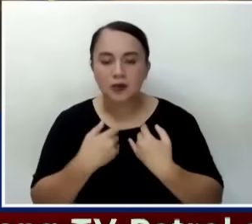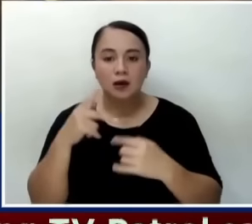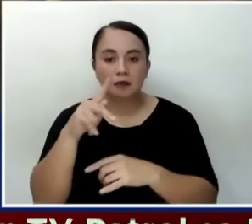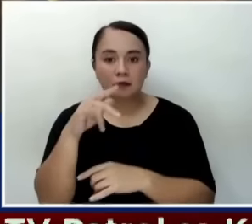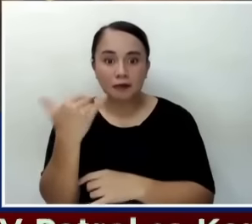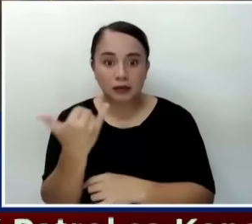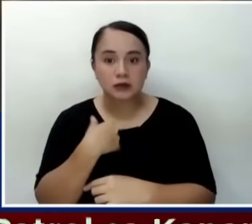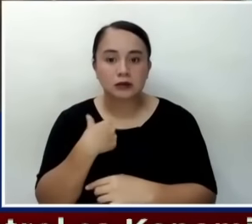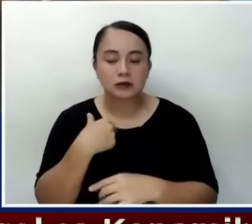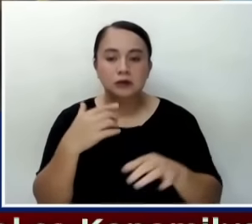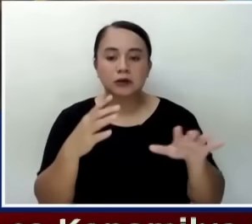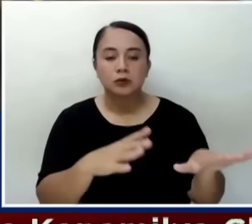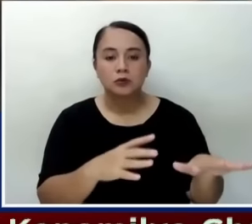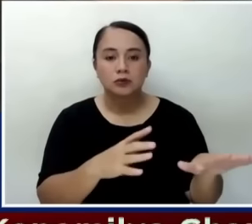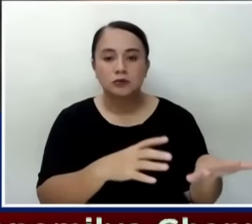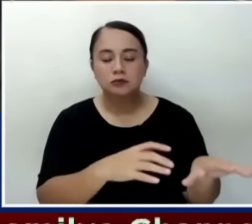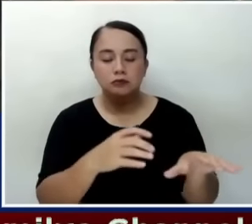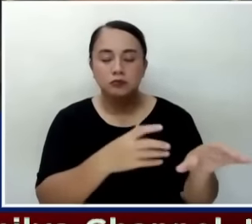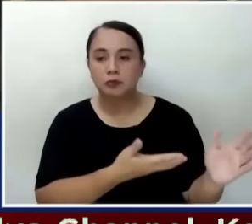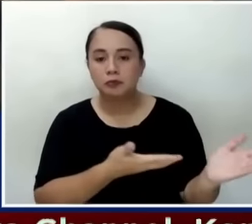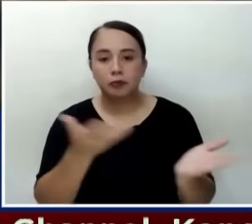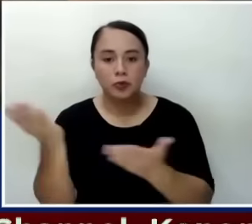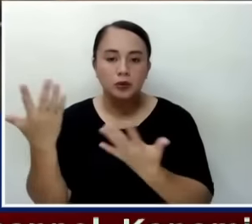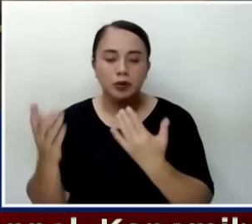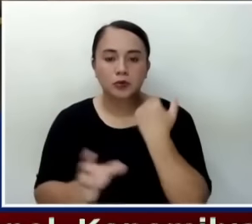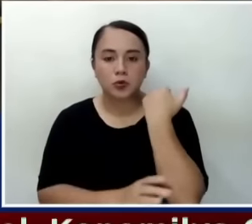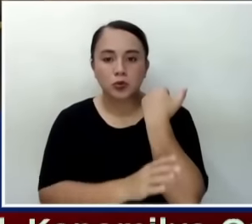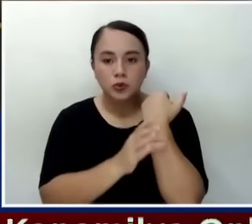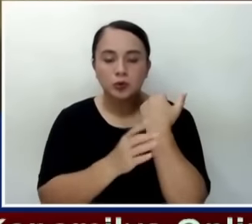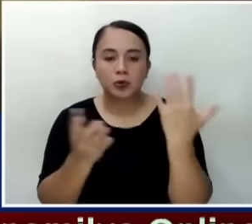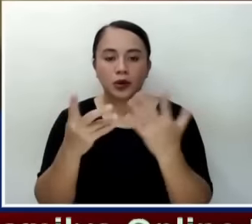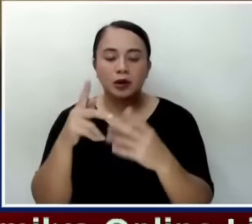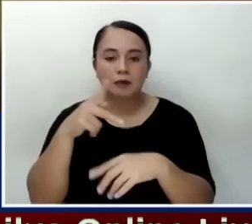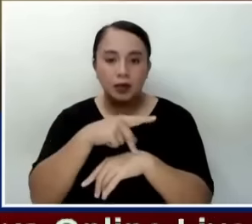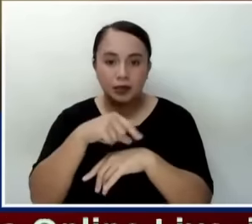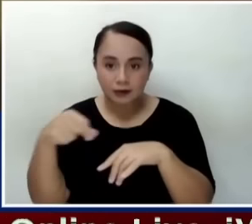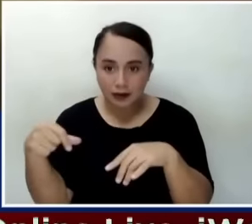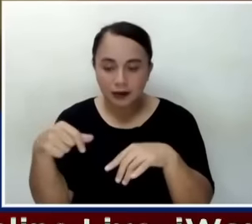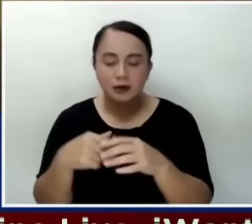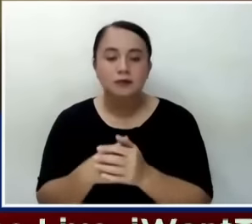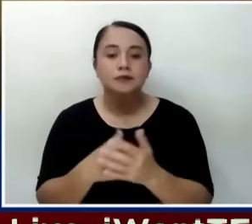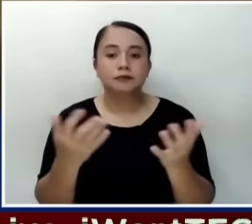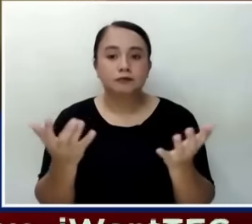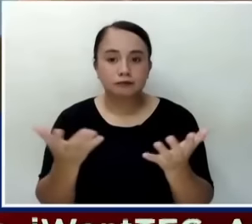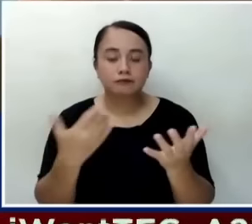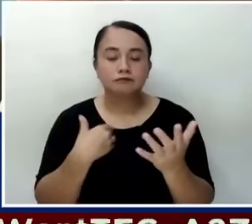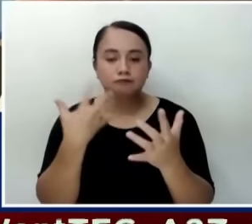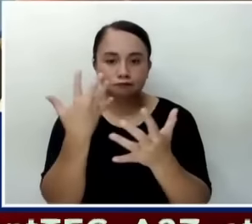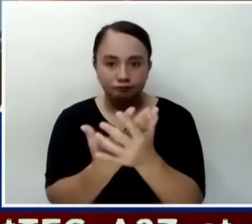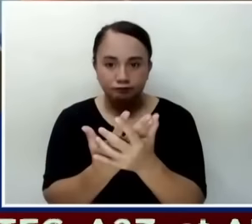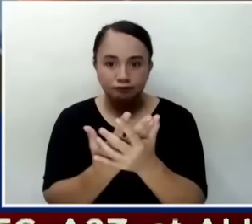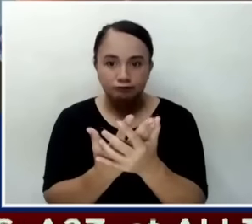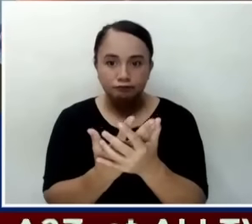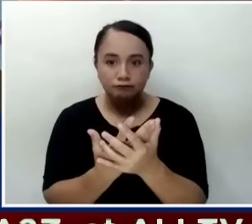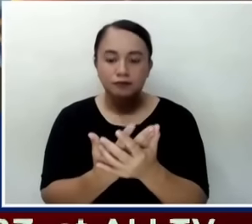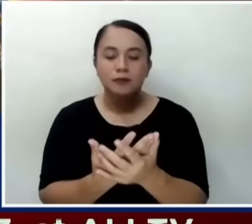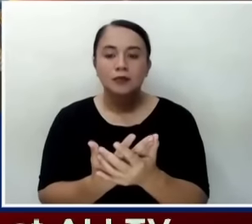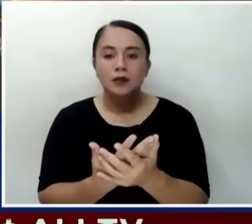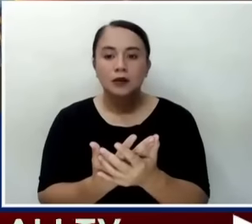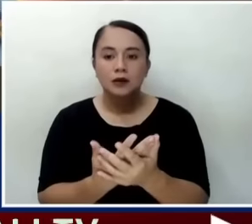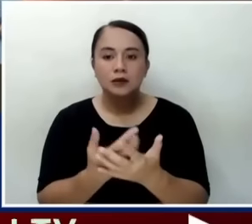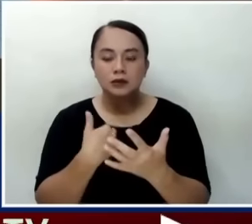umano ng mga suspect ang biktima sa kanilang condominium unit sa Parañaque kung saan umano siya ikinulong. They're pushing na